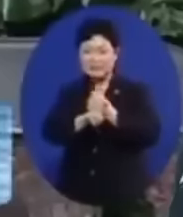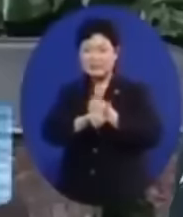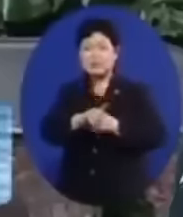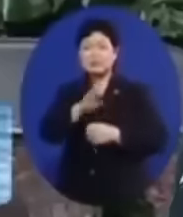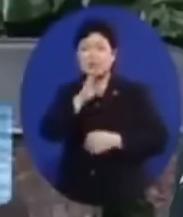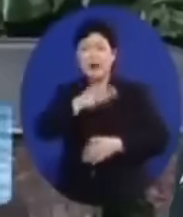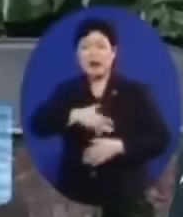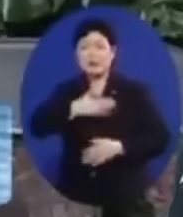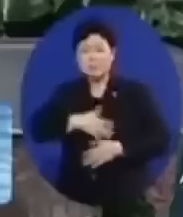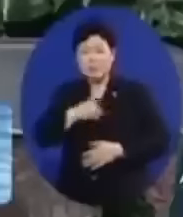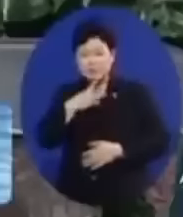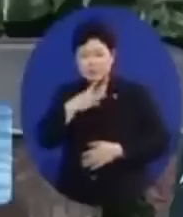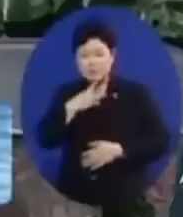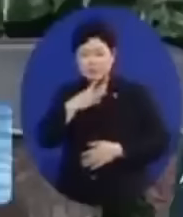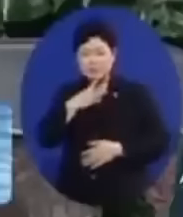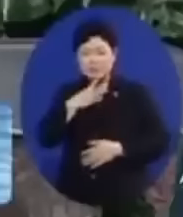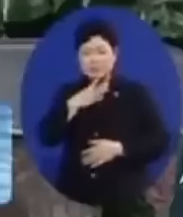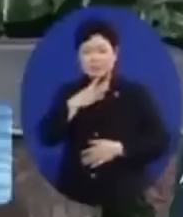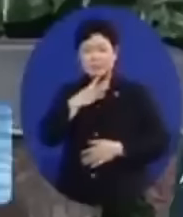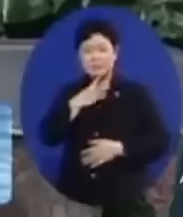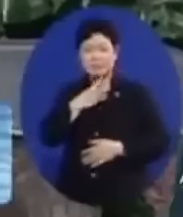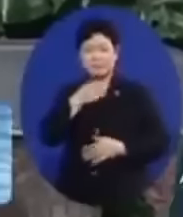알려져야 할 때 있습니다.